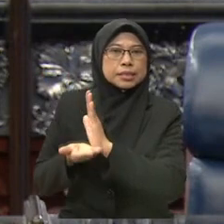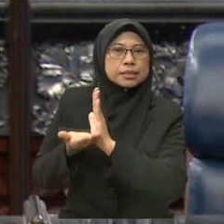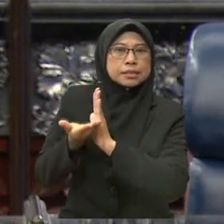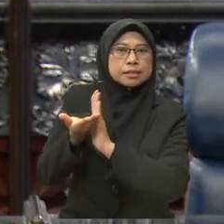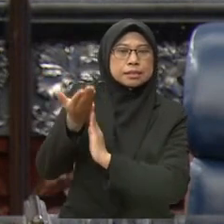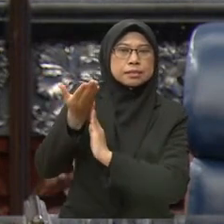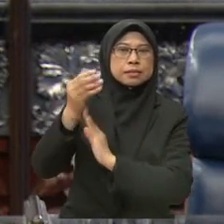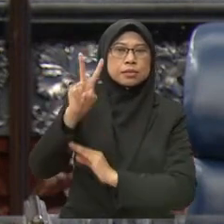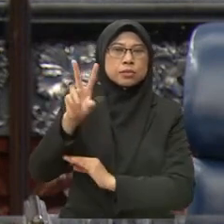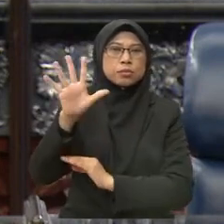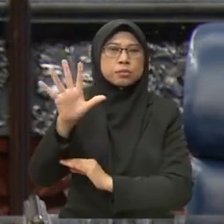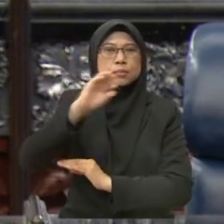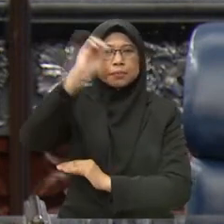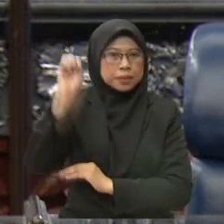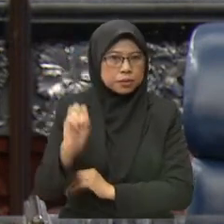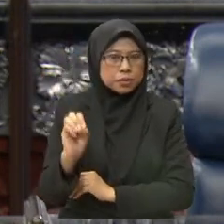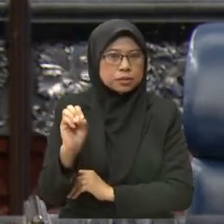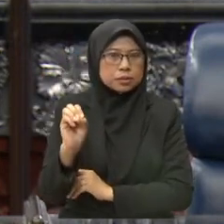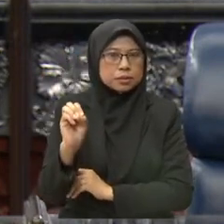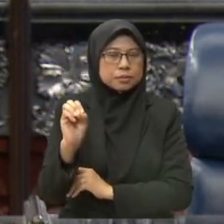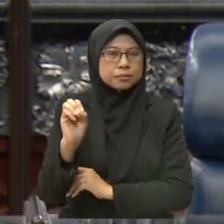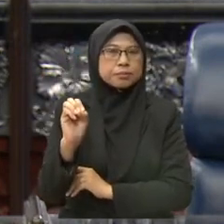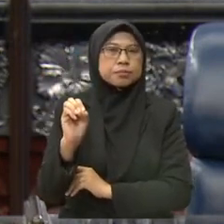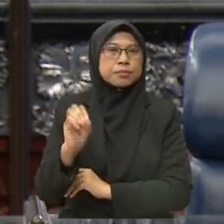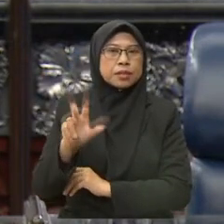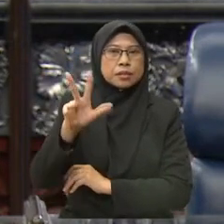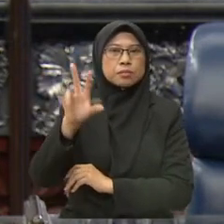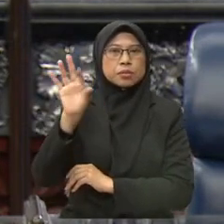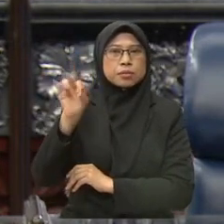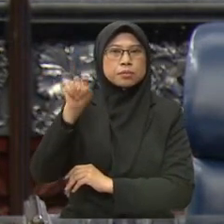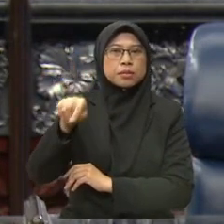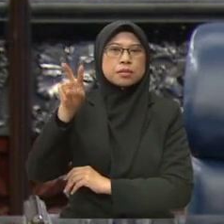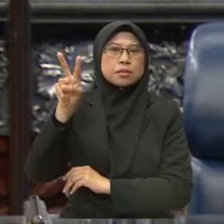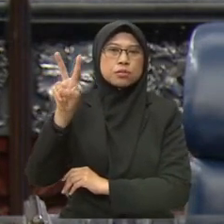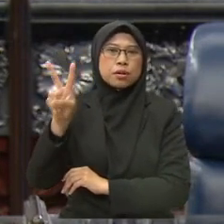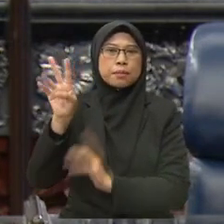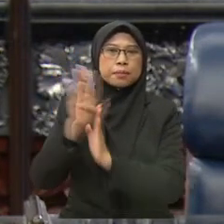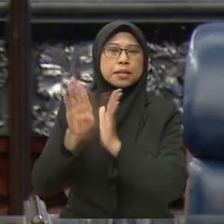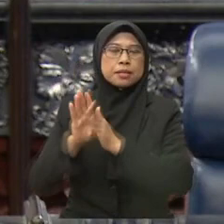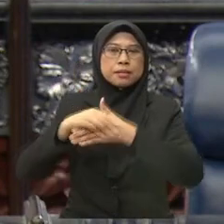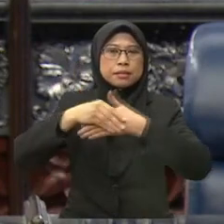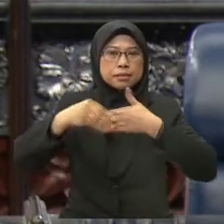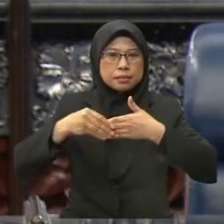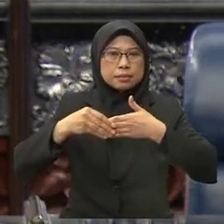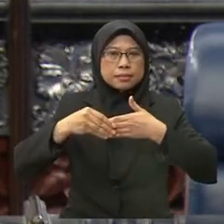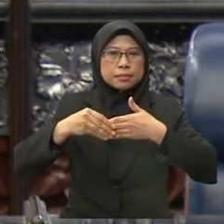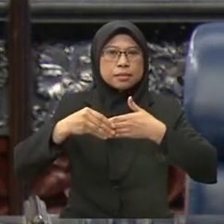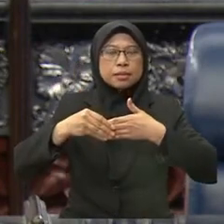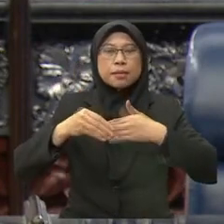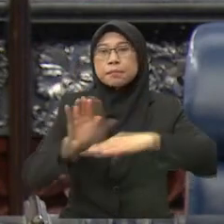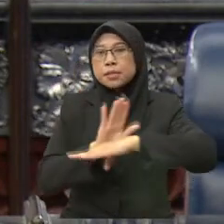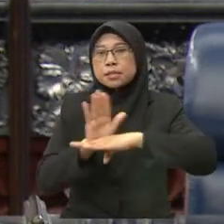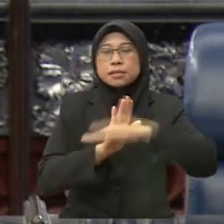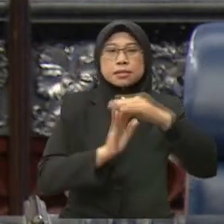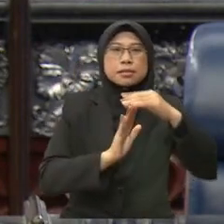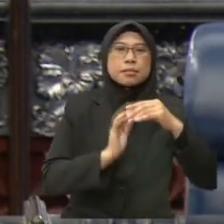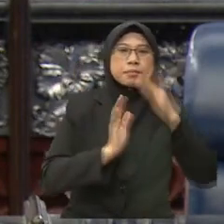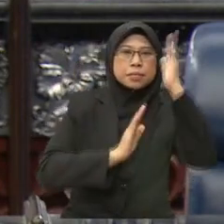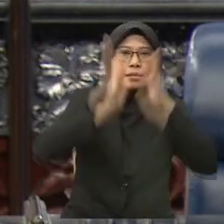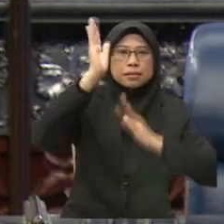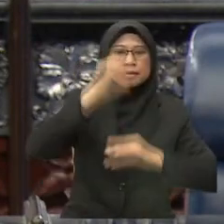kepada 25% iaitu r9.2 bilion antara perdagangan Malaysia dan